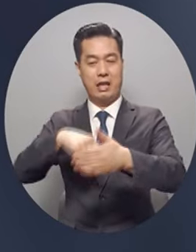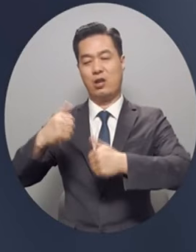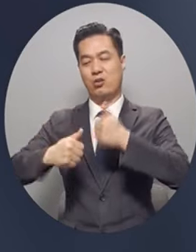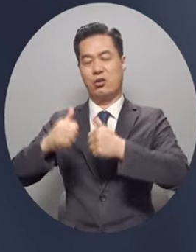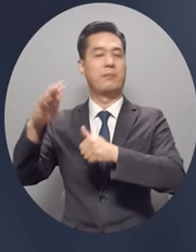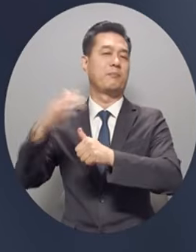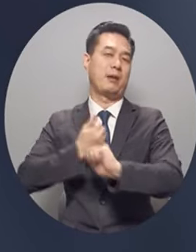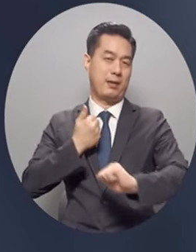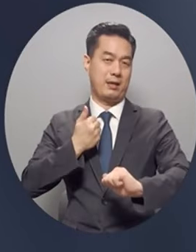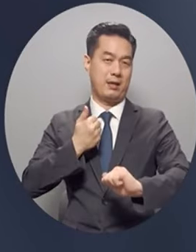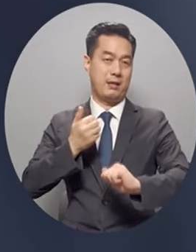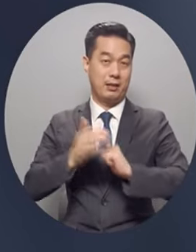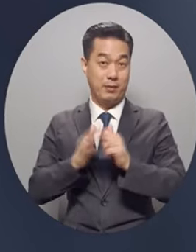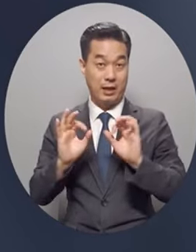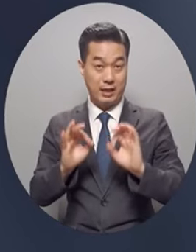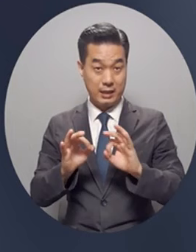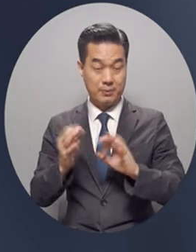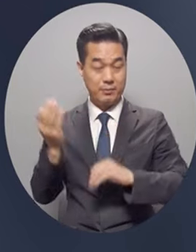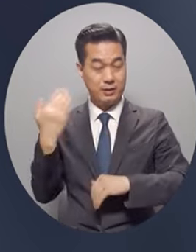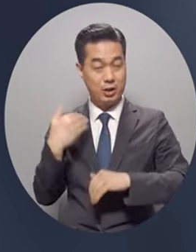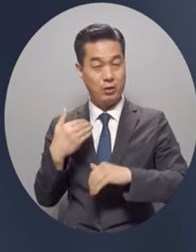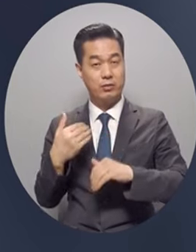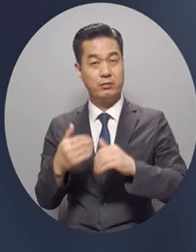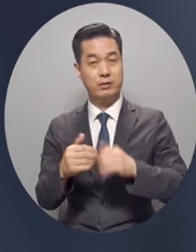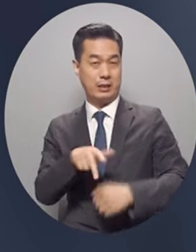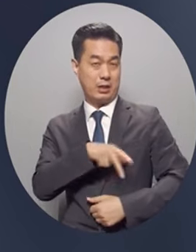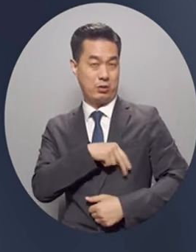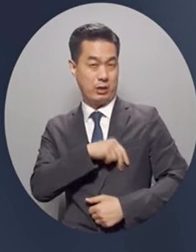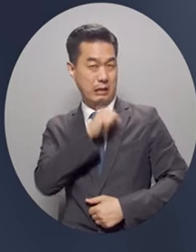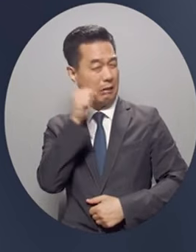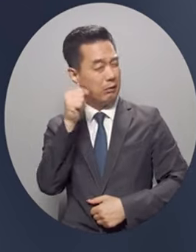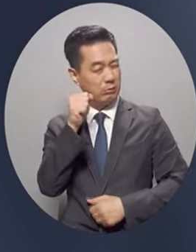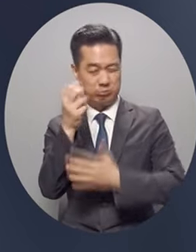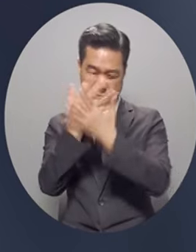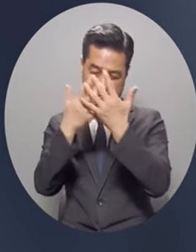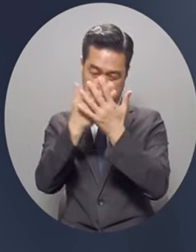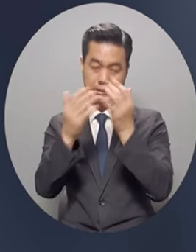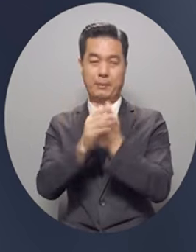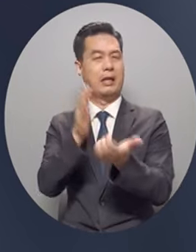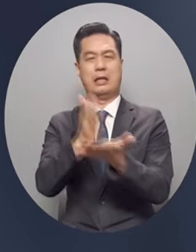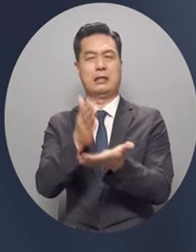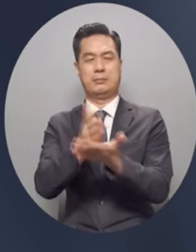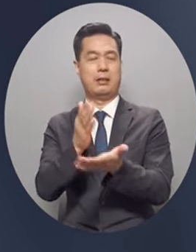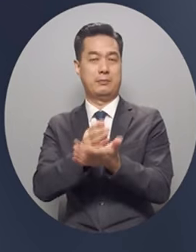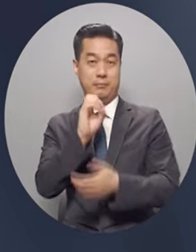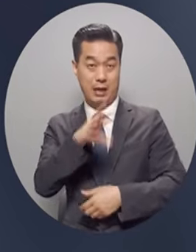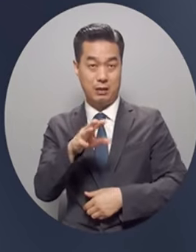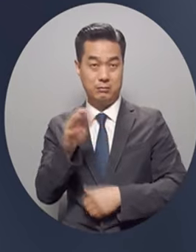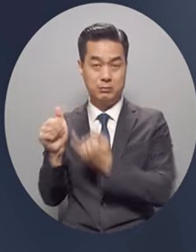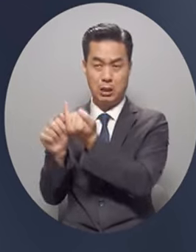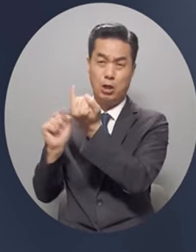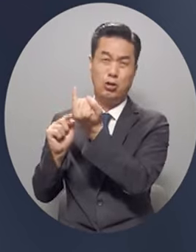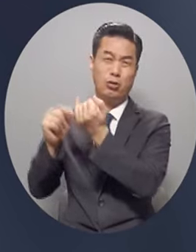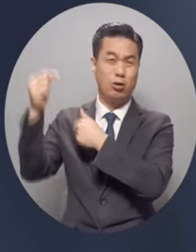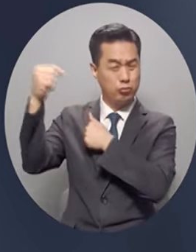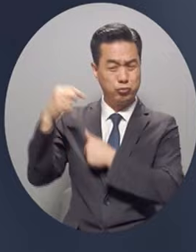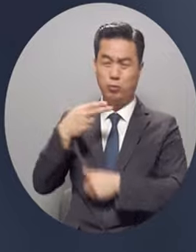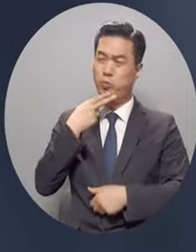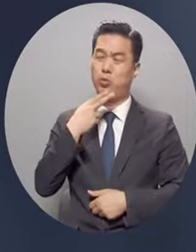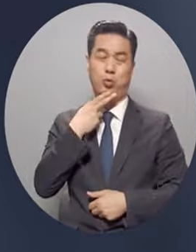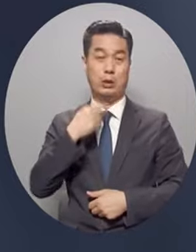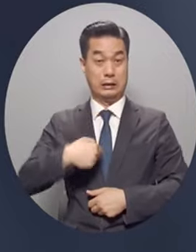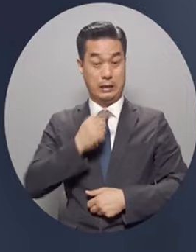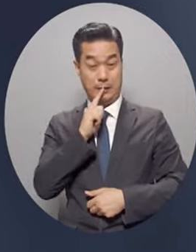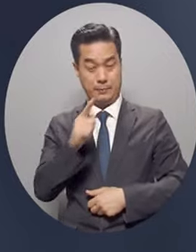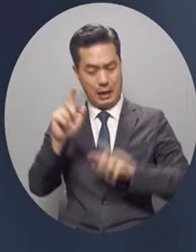씨는 김 전 의원의 당선 가능성이 낮다고 보고 출마를 말리려던 것이라며 여사가 무슨 오더를 주냐고 자신의 발언